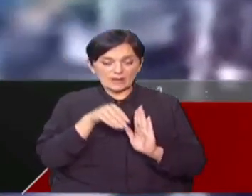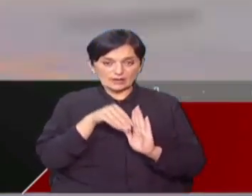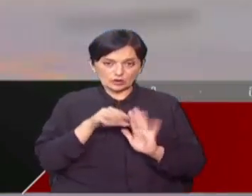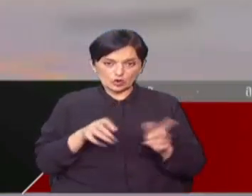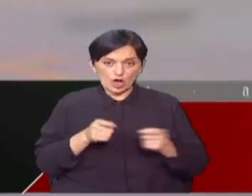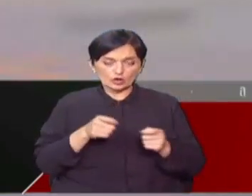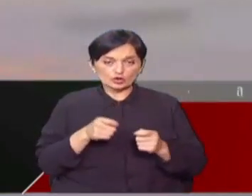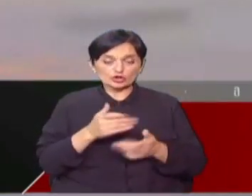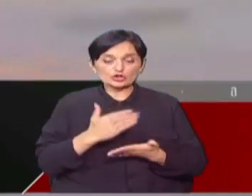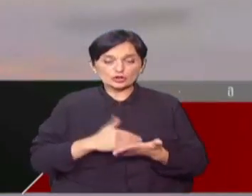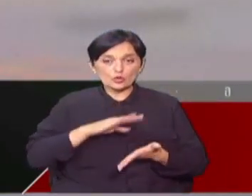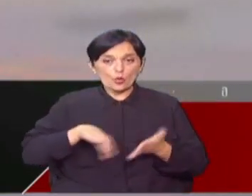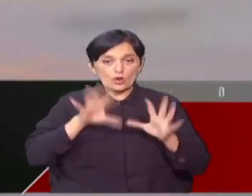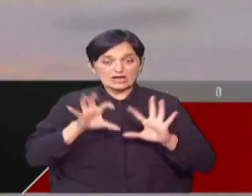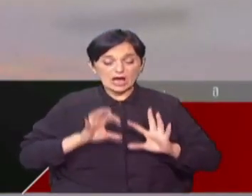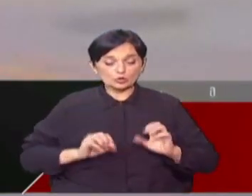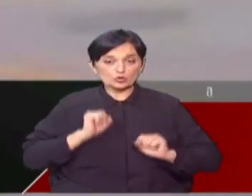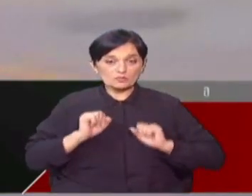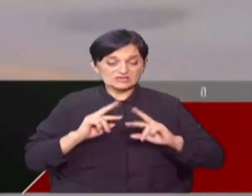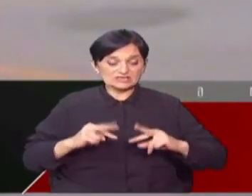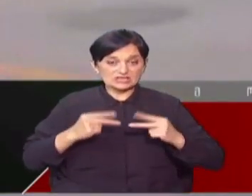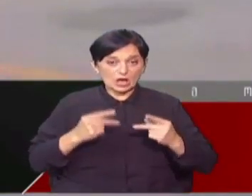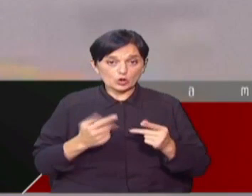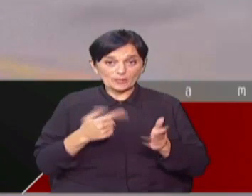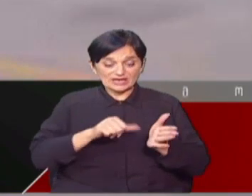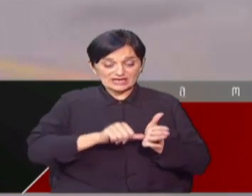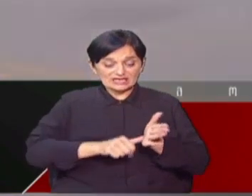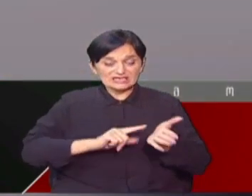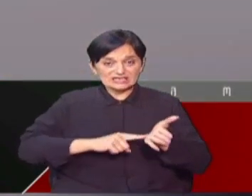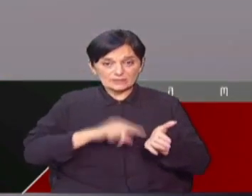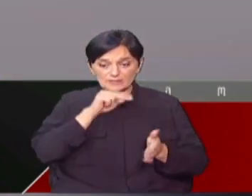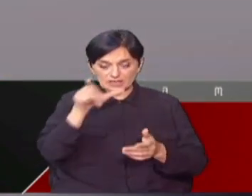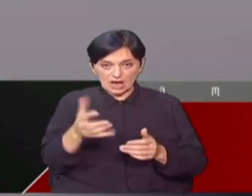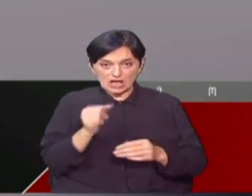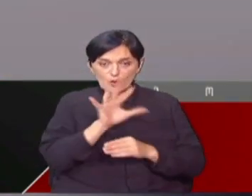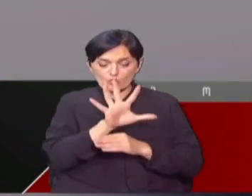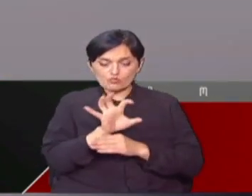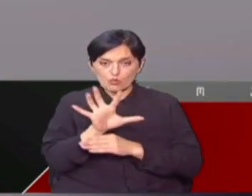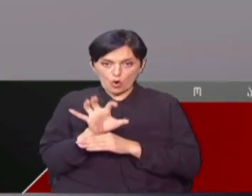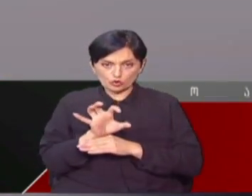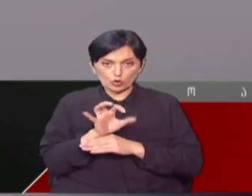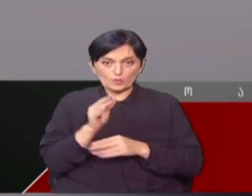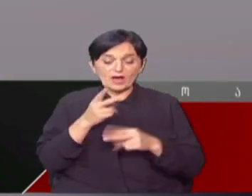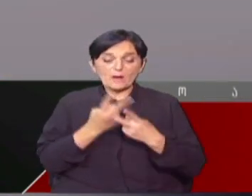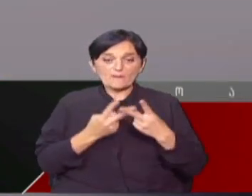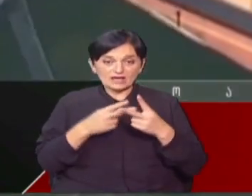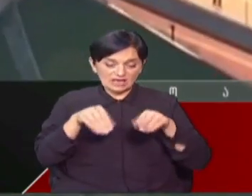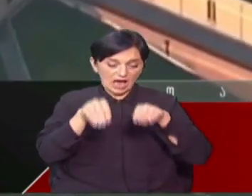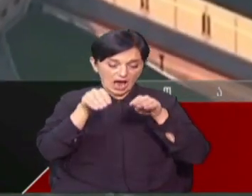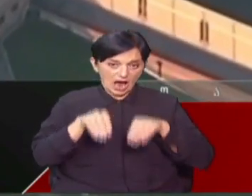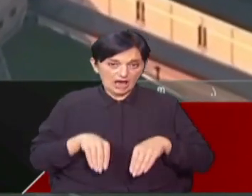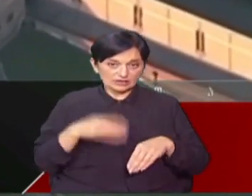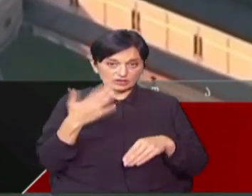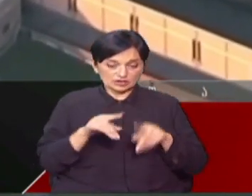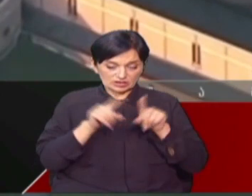არჩევნების შედეგების უკანონოდ შეცვლის მცდელობაში. ბრალდებულს თითის ანაბეჭდები აუღეს, ფოტოები გადაუღეს და შეუსეს პატიმრის ანკეტა. დონალდ